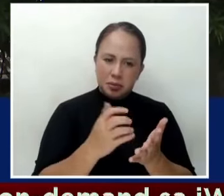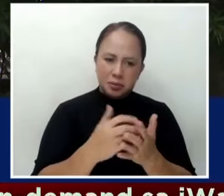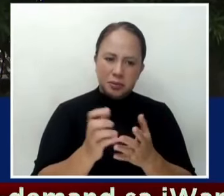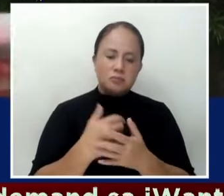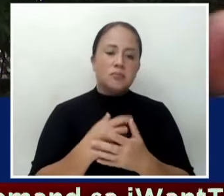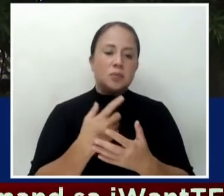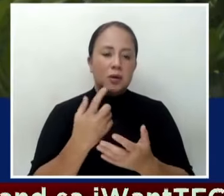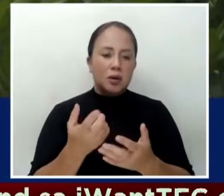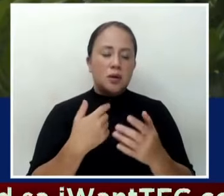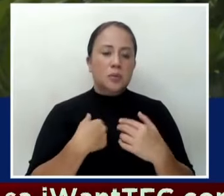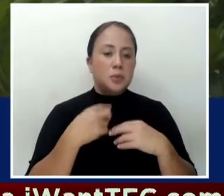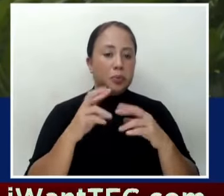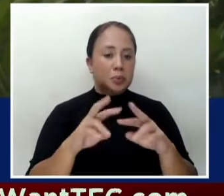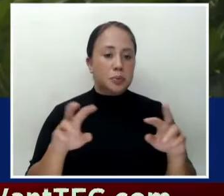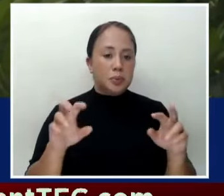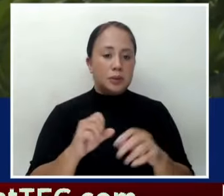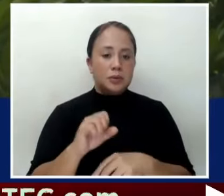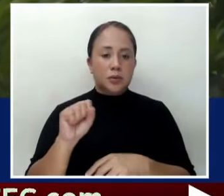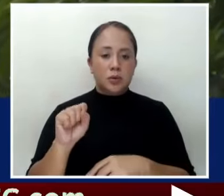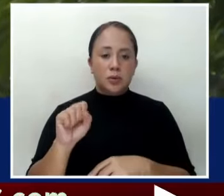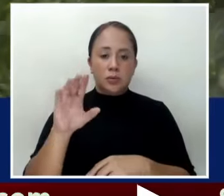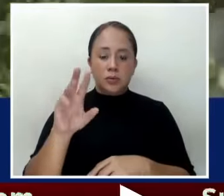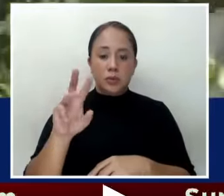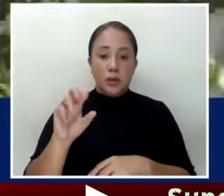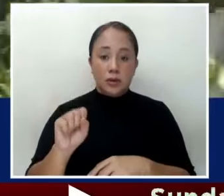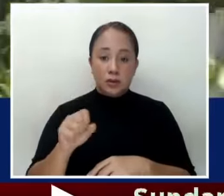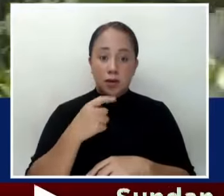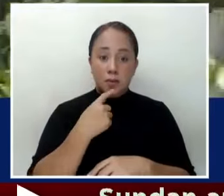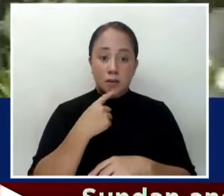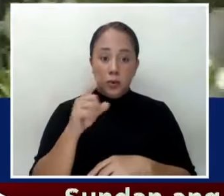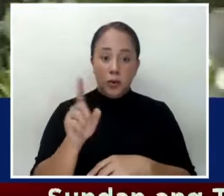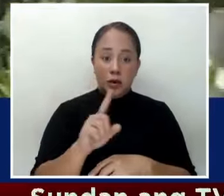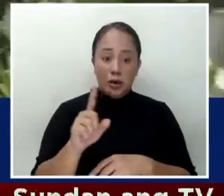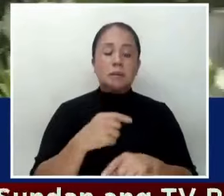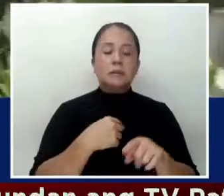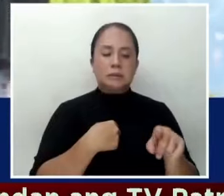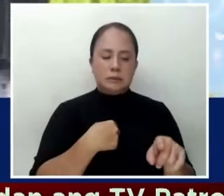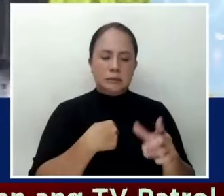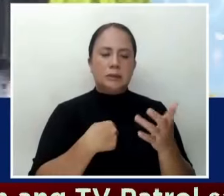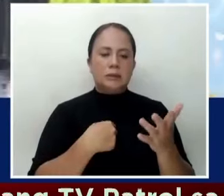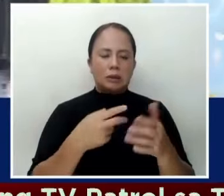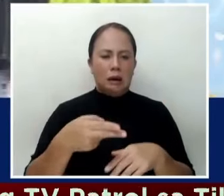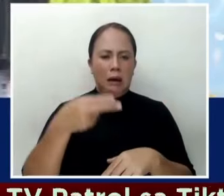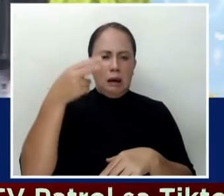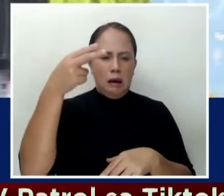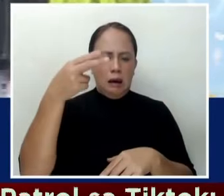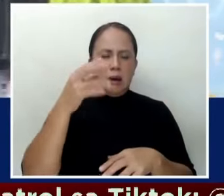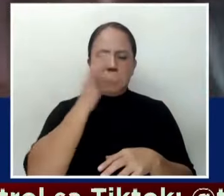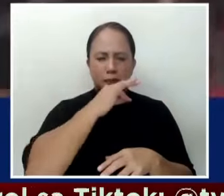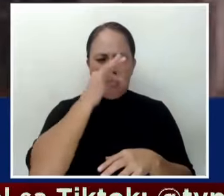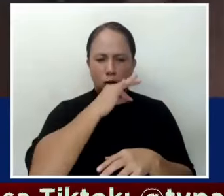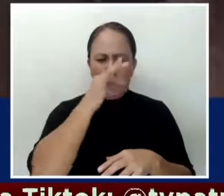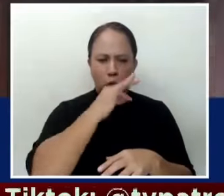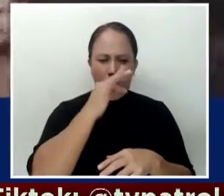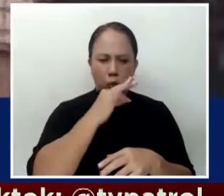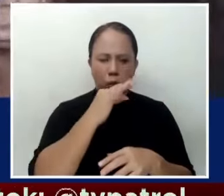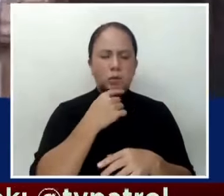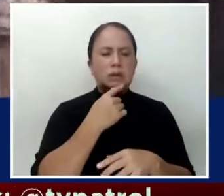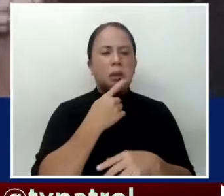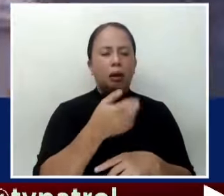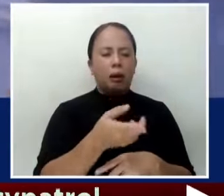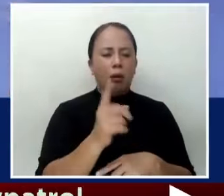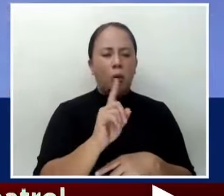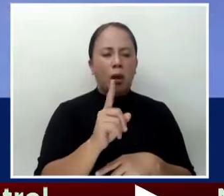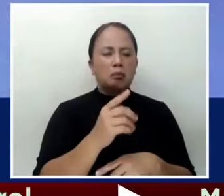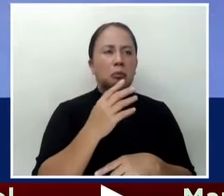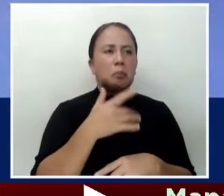sa pag-aaral ng Social Weather Stations o SWS na mas tumaas pa ang bilang ng mga Pilipinong nagsasabing nakadama sila ng